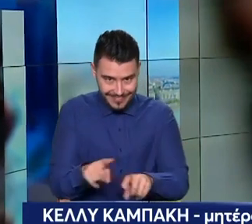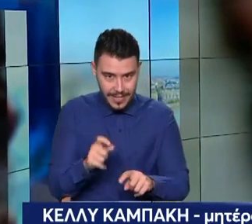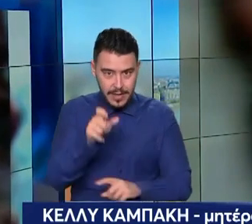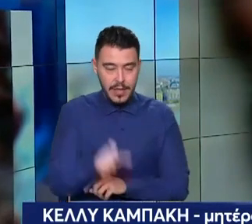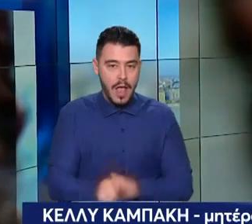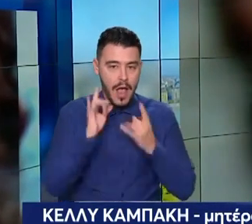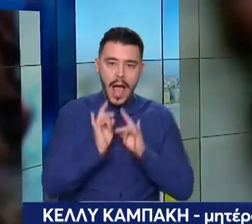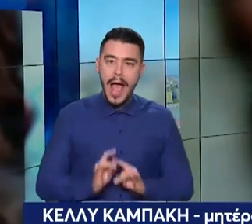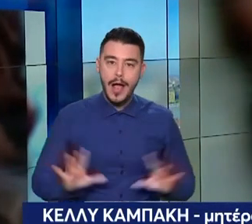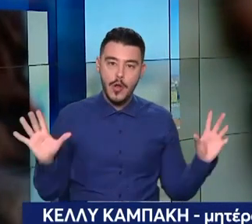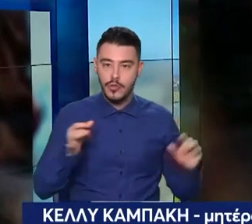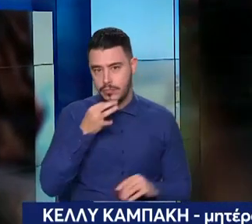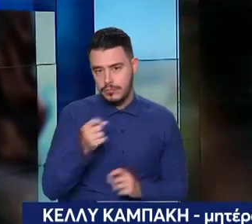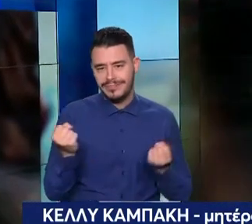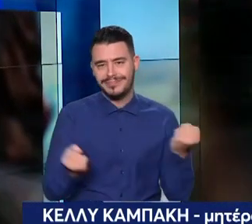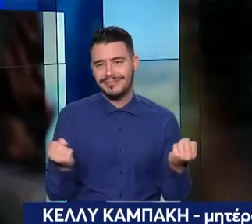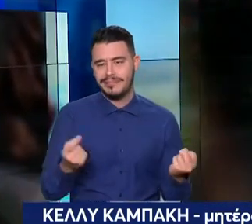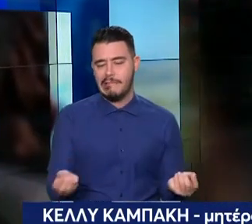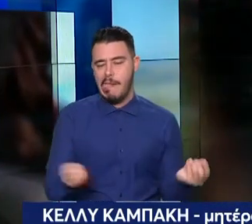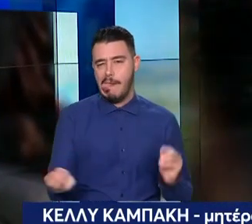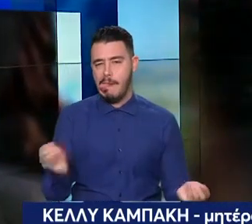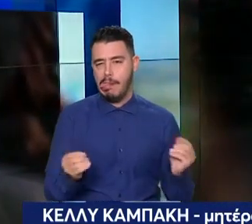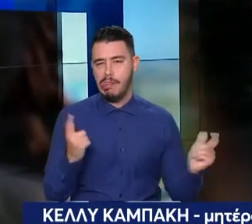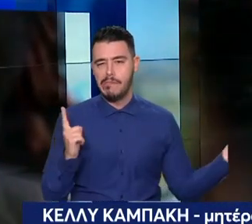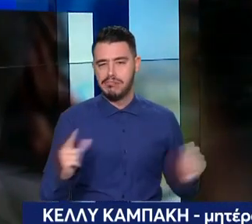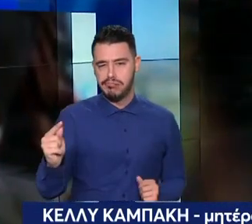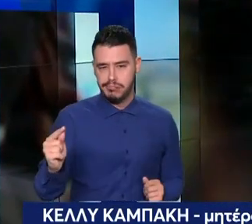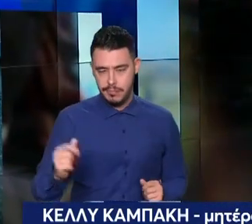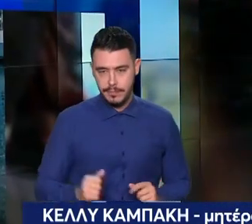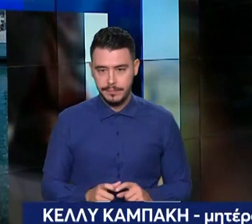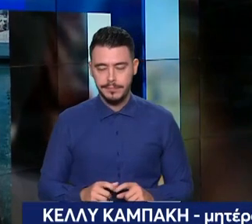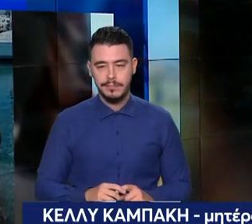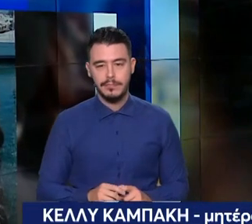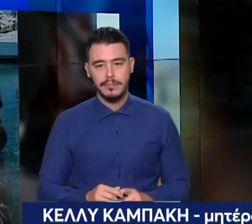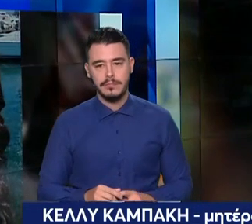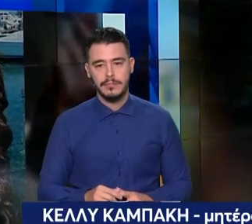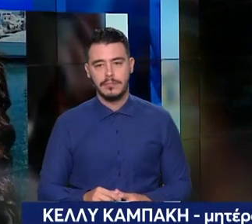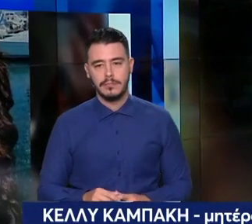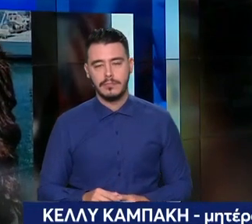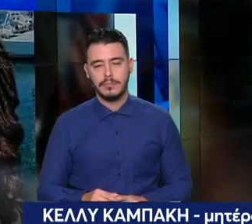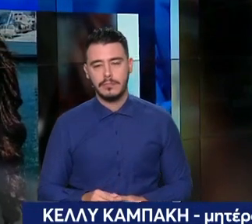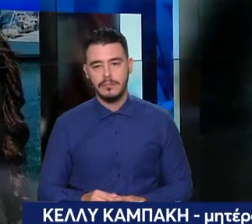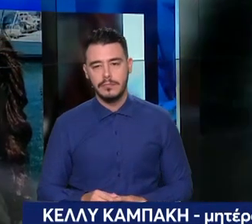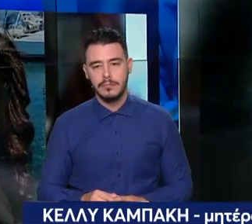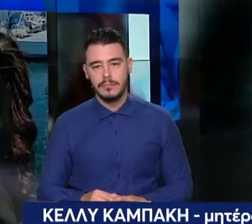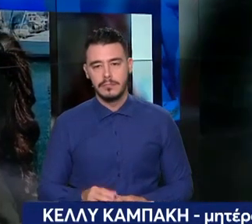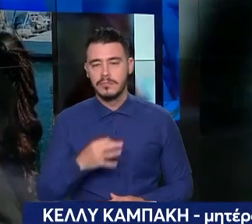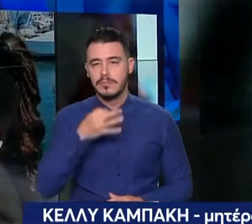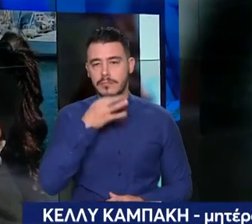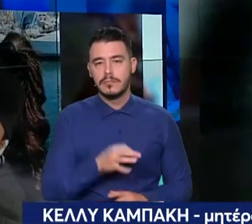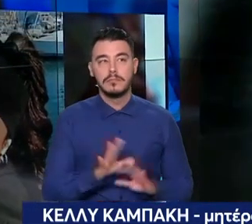πειραγμένο, όπως ξεκάθαρα φαινότανε, είπε ότι το μόνο που θα άλλαζε είναι να σταμάτα για να βοηθήσει.